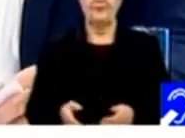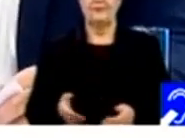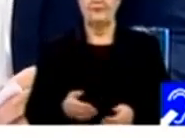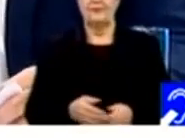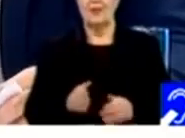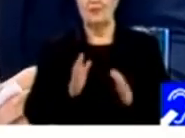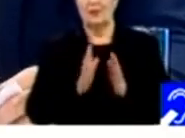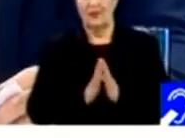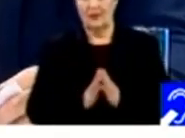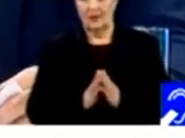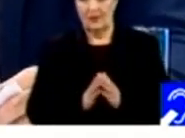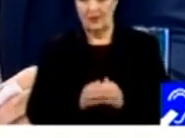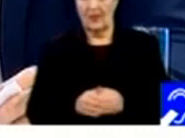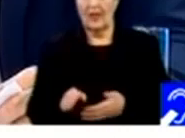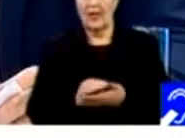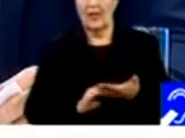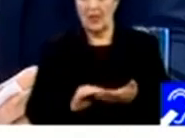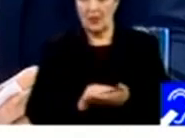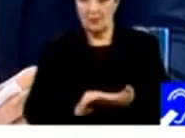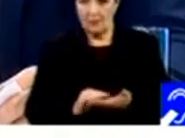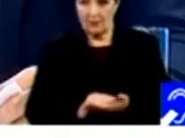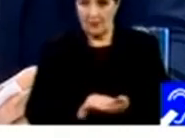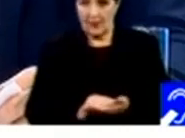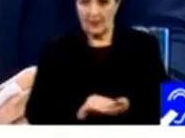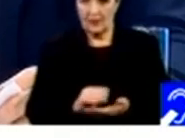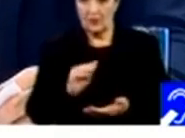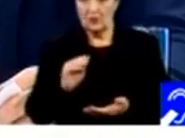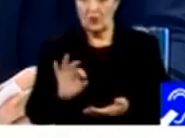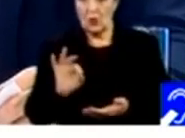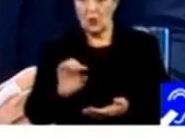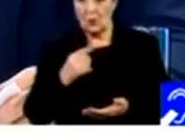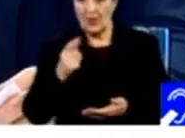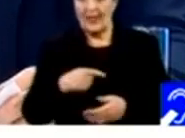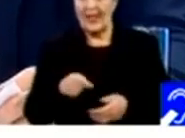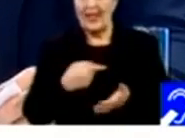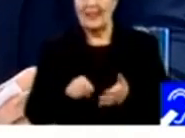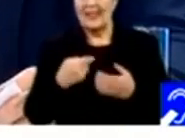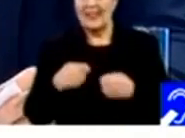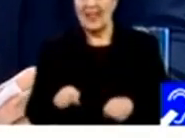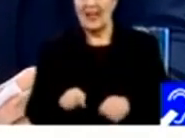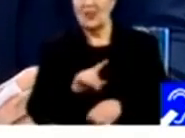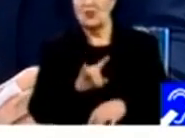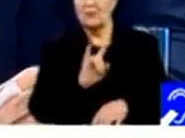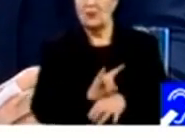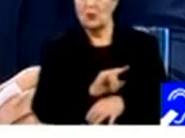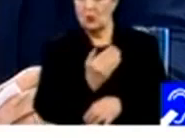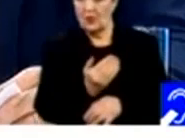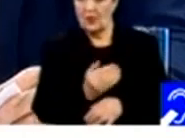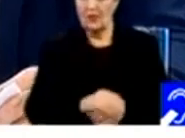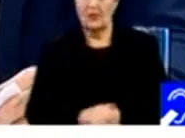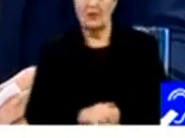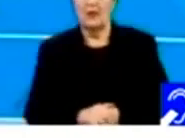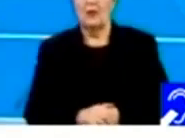ochelari, vă rog. Socialiștii, repet, au în ADN-ul lor politic două lucruri, trădarea și minciuna. Iată, da, concret, ce ați făcut